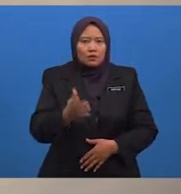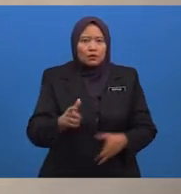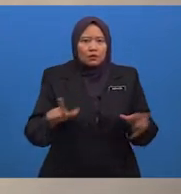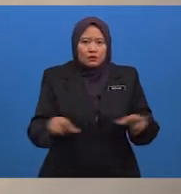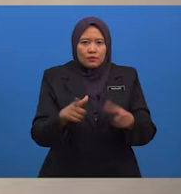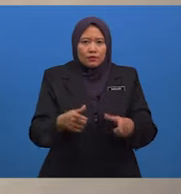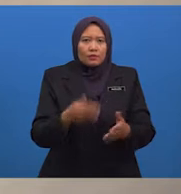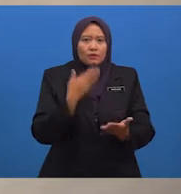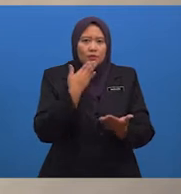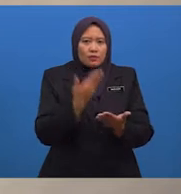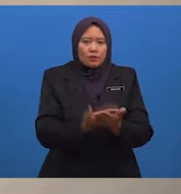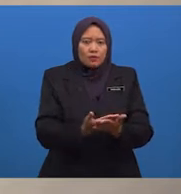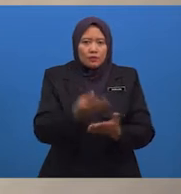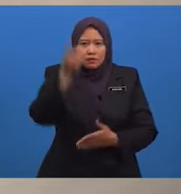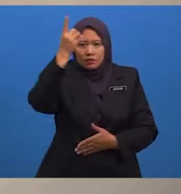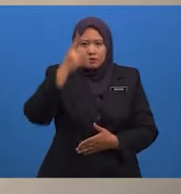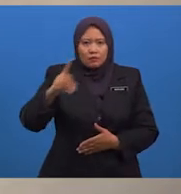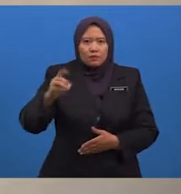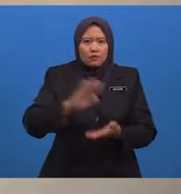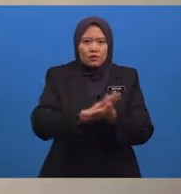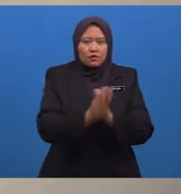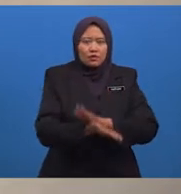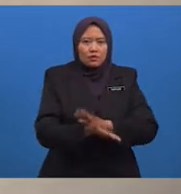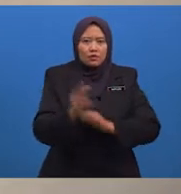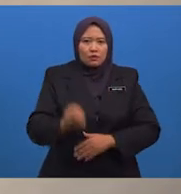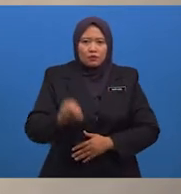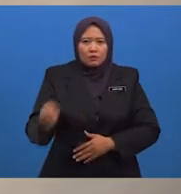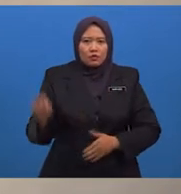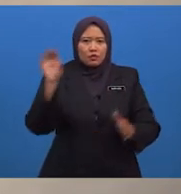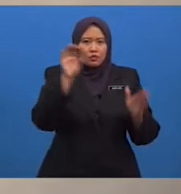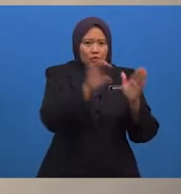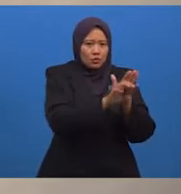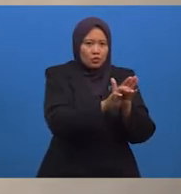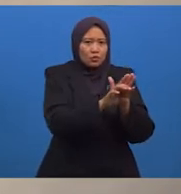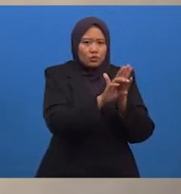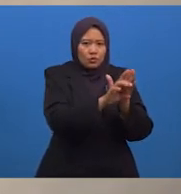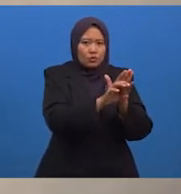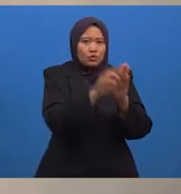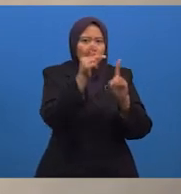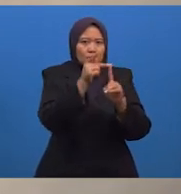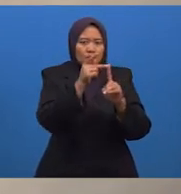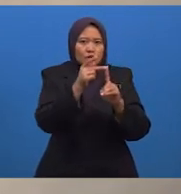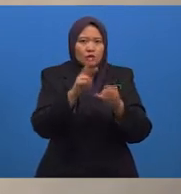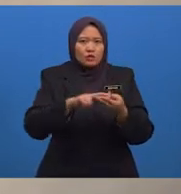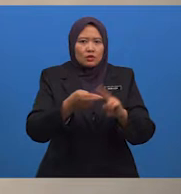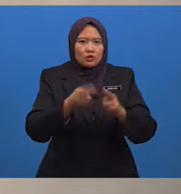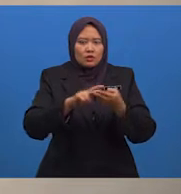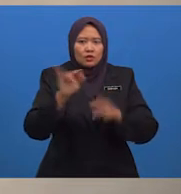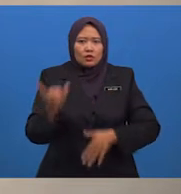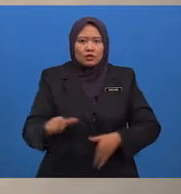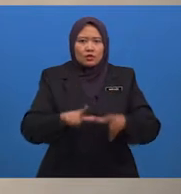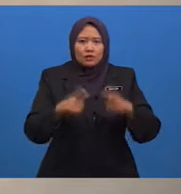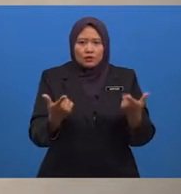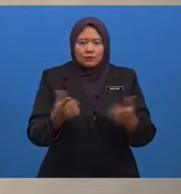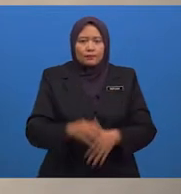demi menjadi murid contoh kepada rakan-rakan yang lain. Akhir sekali, saya akan